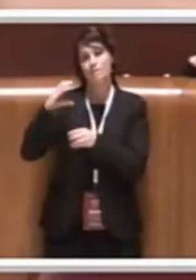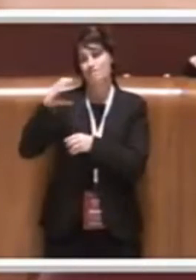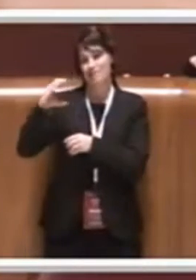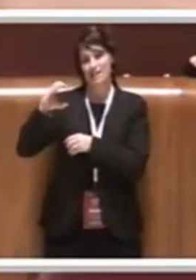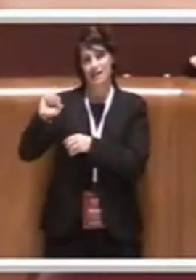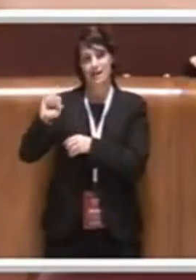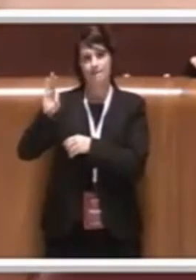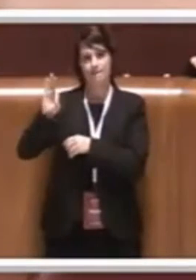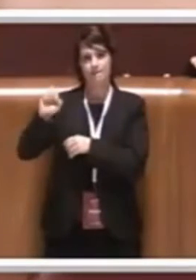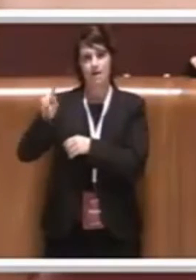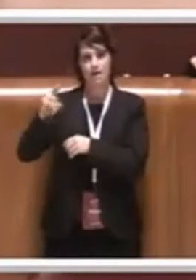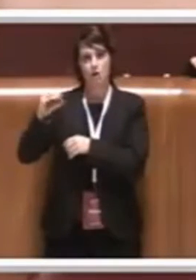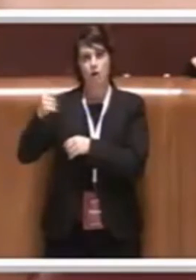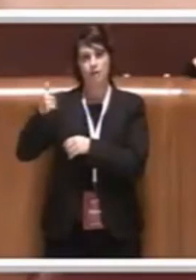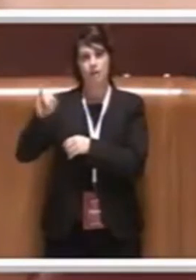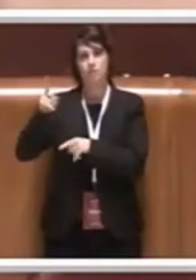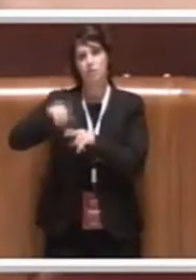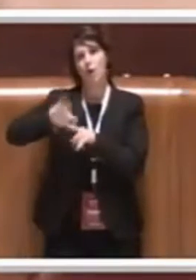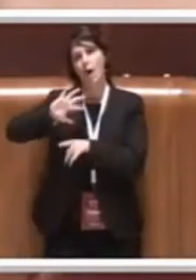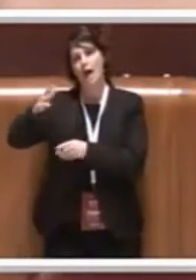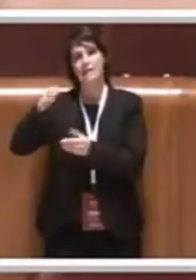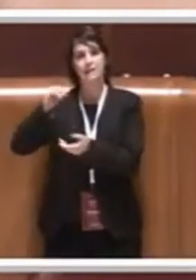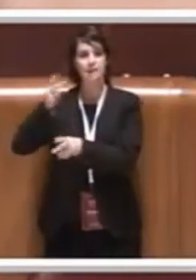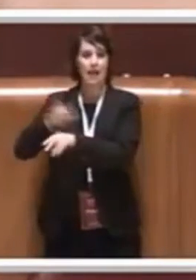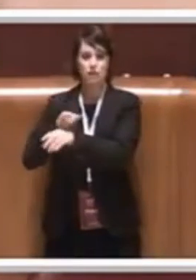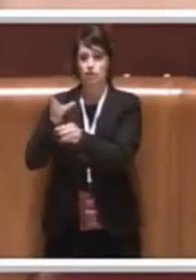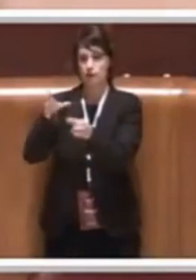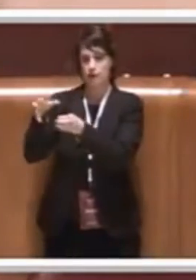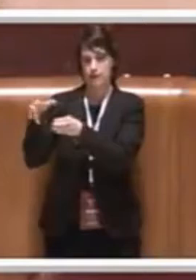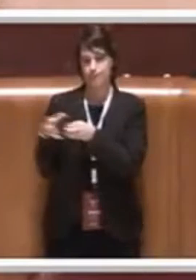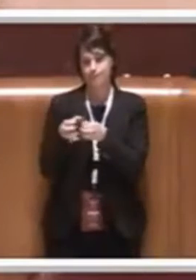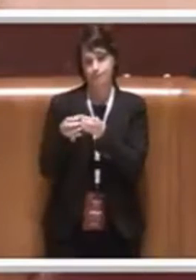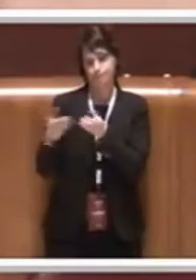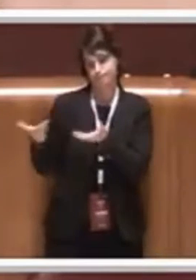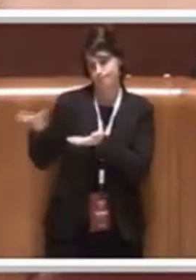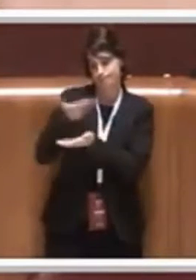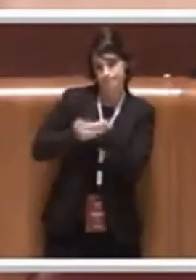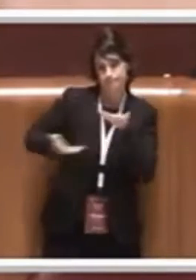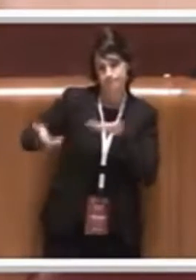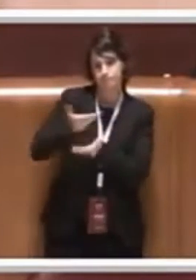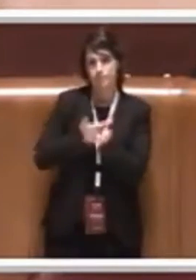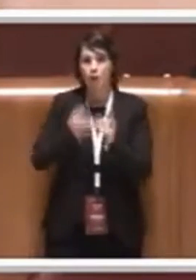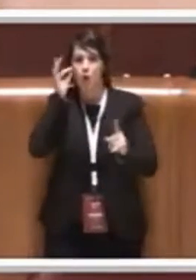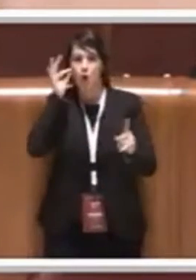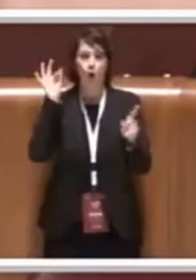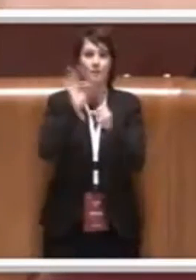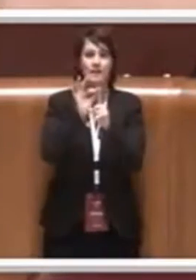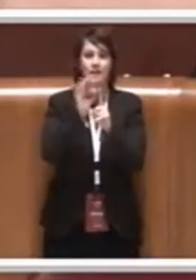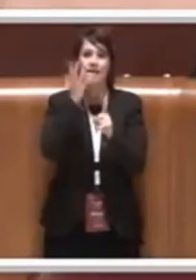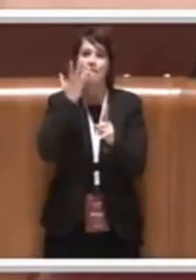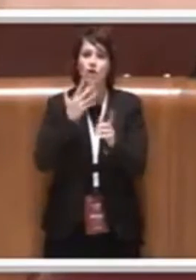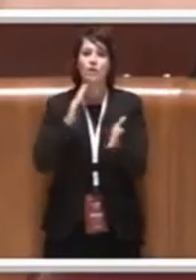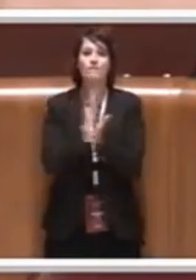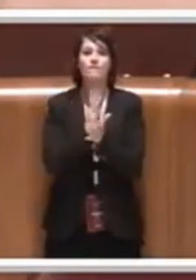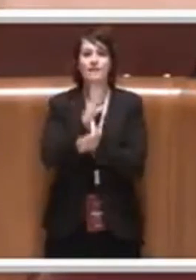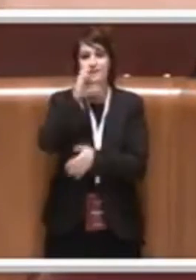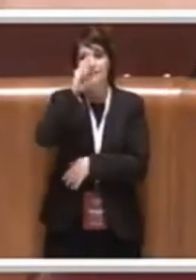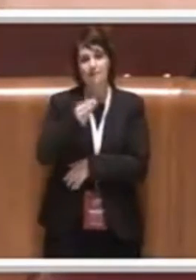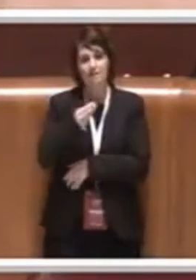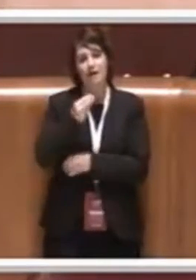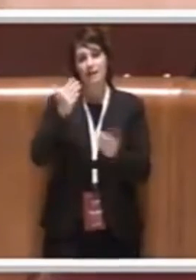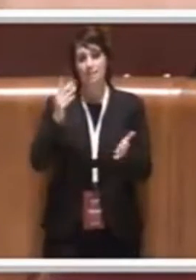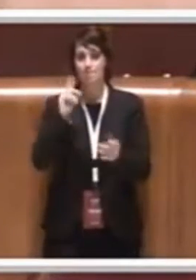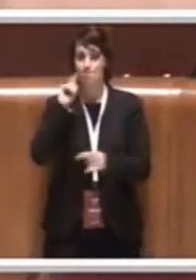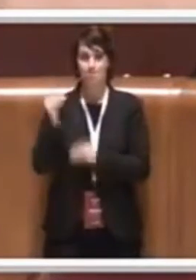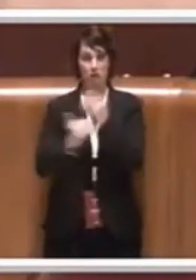con gli altri assessorati di riferimento per andare a migliorare quella che sarà la festa della Befana del nuovo anno, di